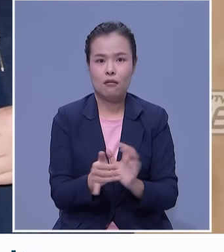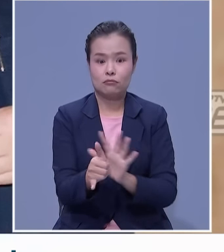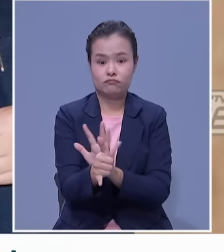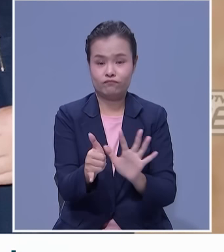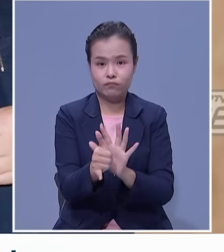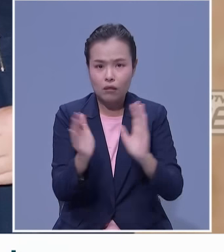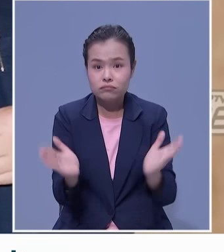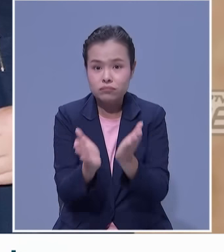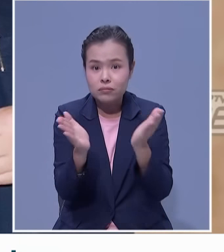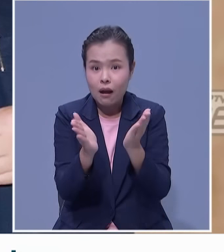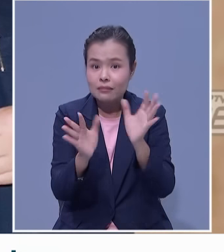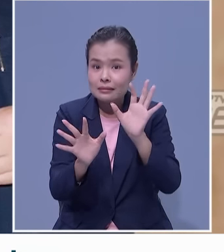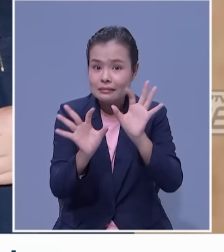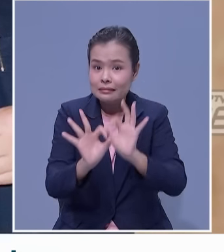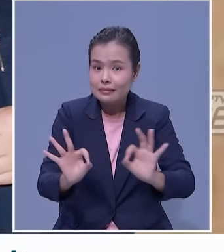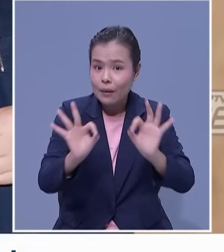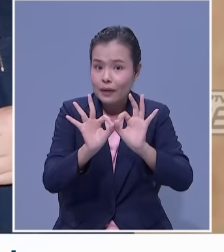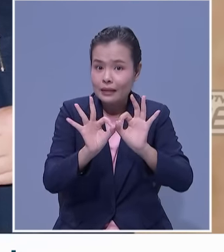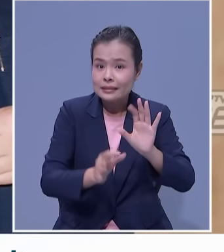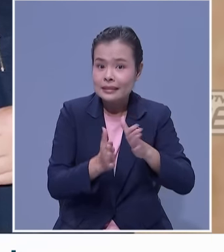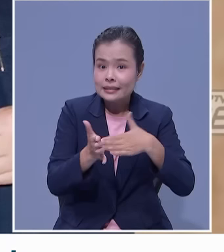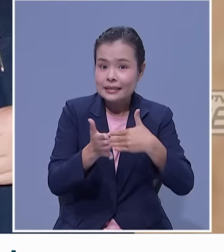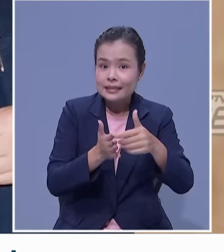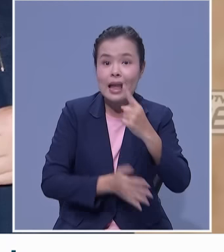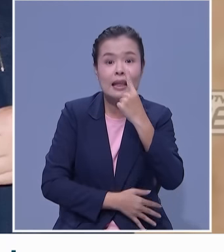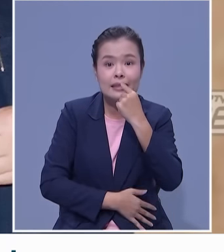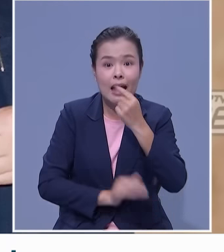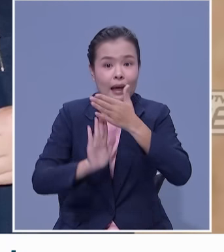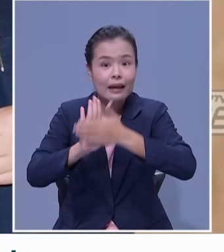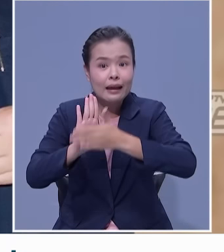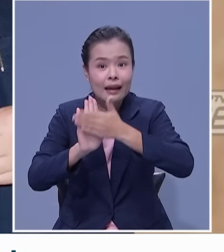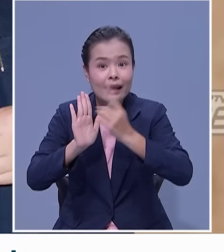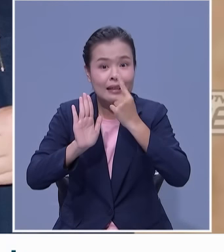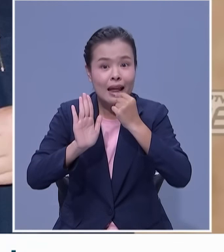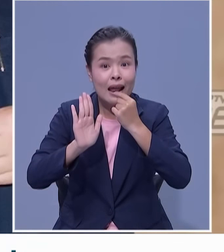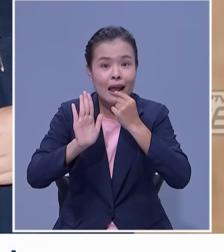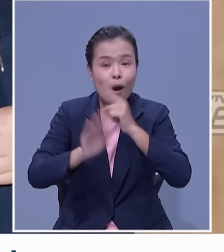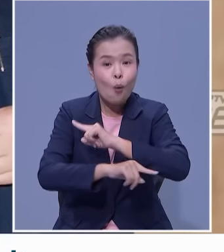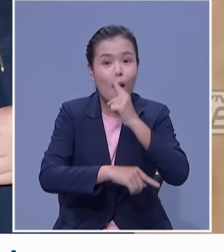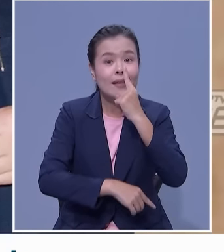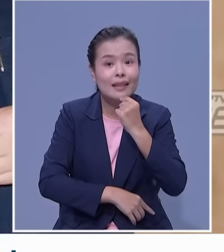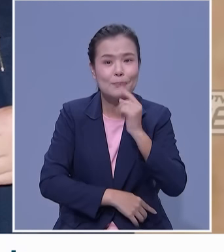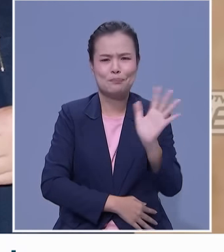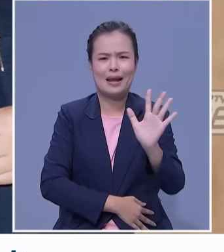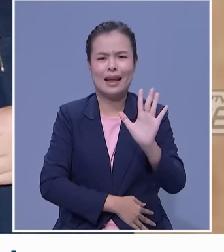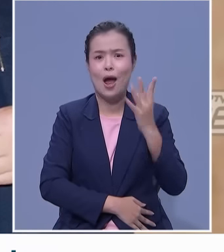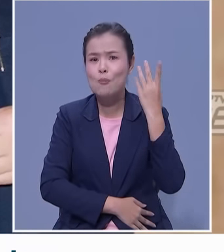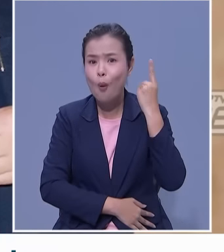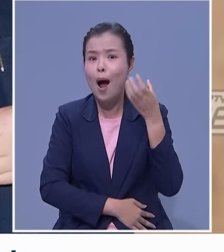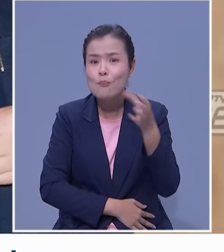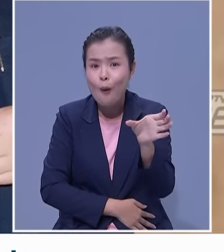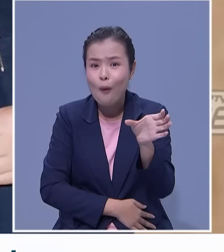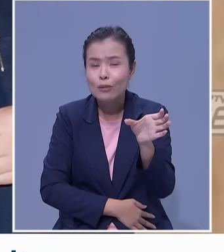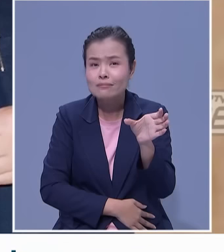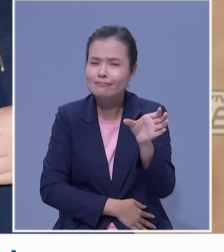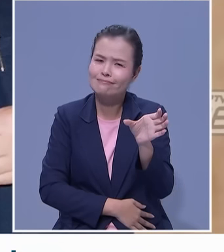สำคัญไฉไหนอุ้ยเอสีอะไรสีแดงแบคกราวสีแดงสีแดงวันอาทิตย์ไม่ใช่โพสต์เมื่อวานไม่ใช่เหรอเออ